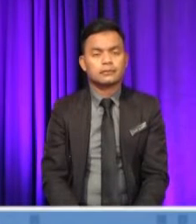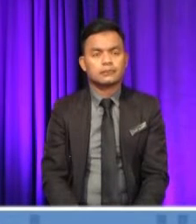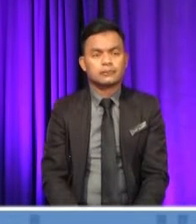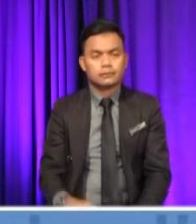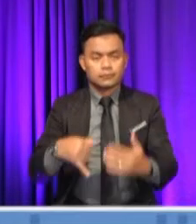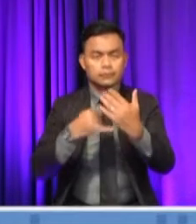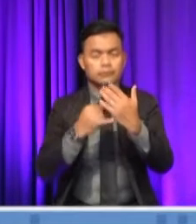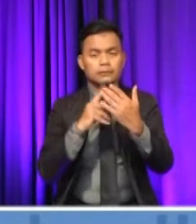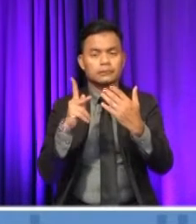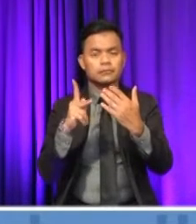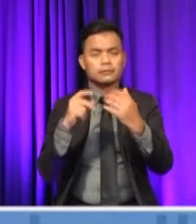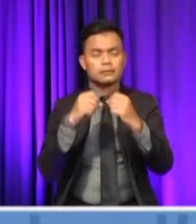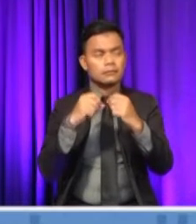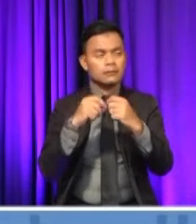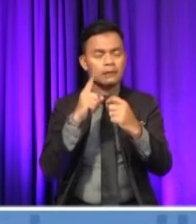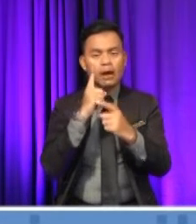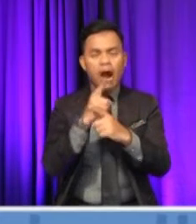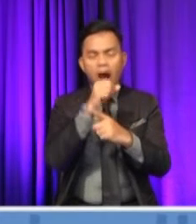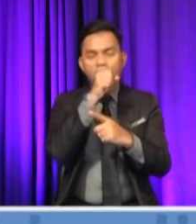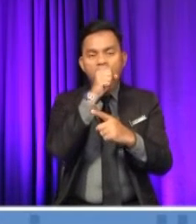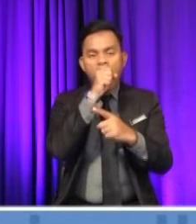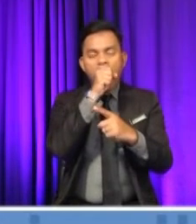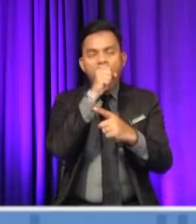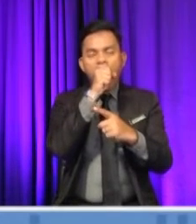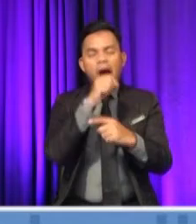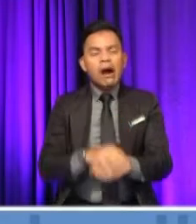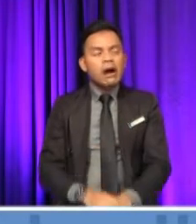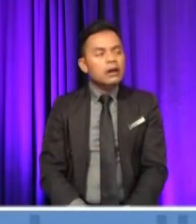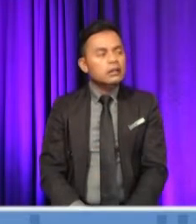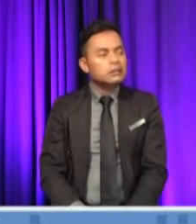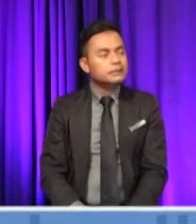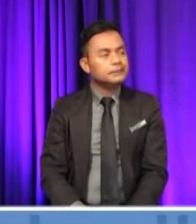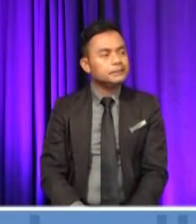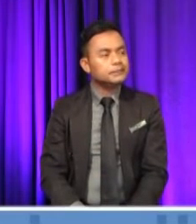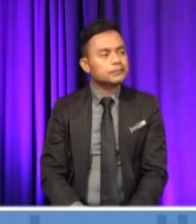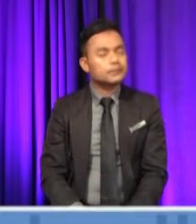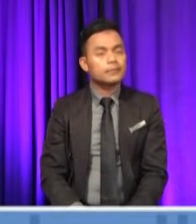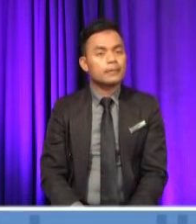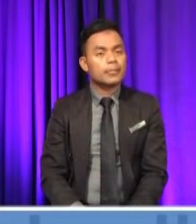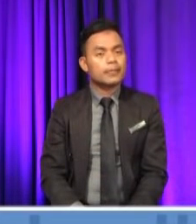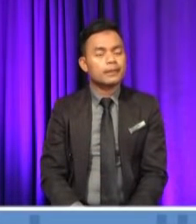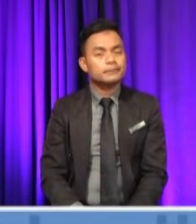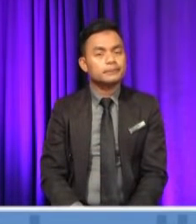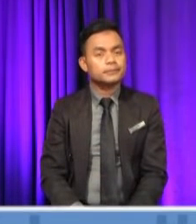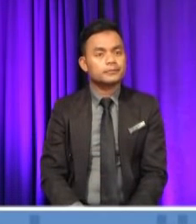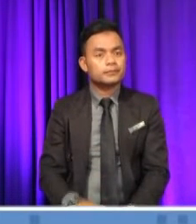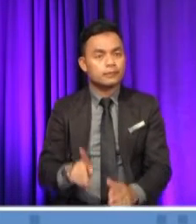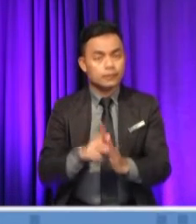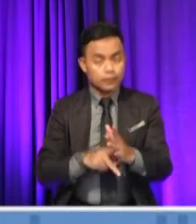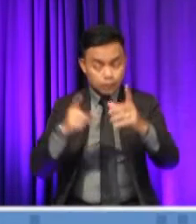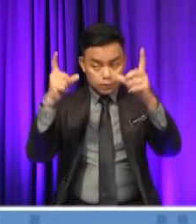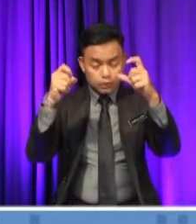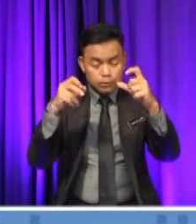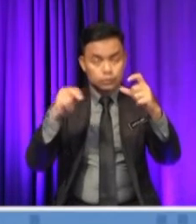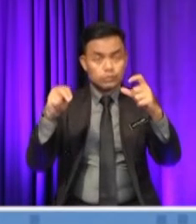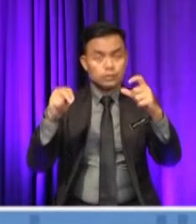elektrik betul. Okey, bagus. Adakah betul? Okey. Ya, betul. Tahniah Syahira. Kelajuan motor atau